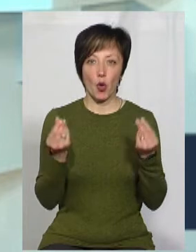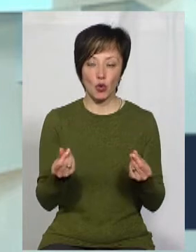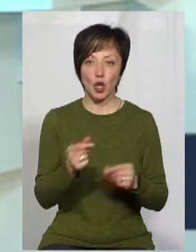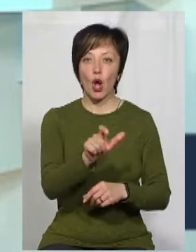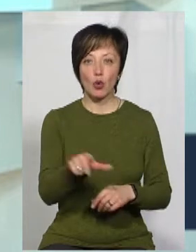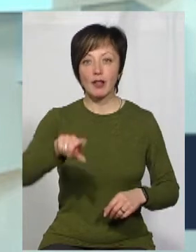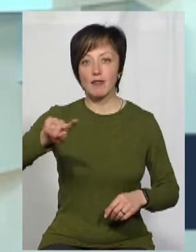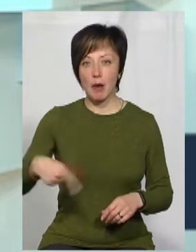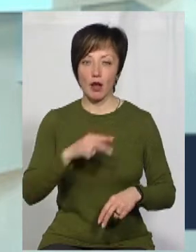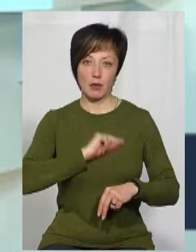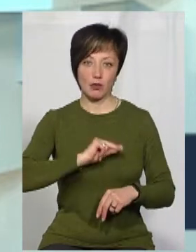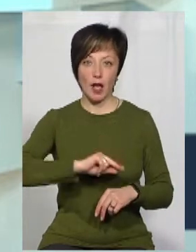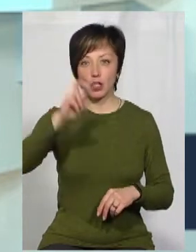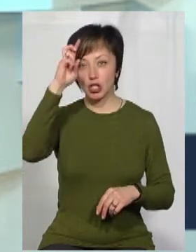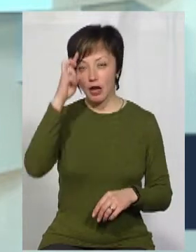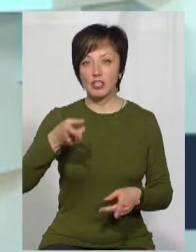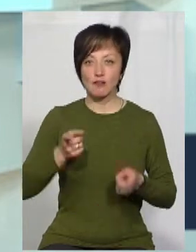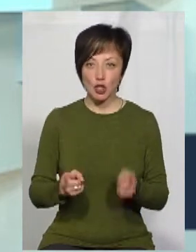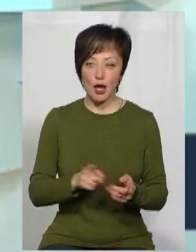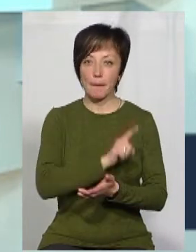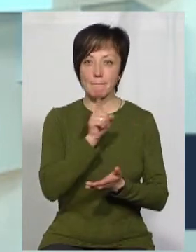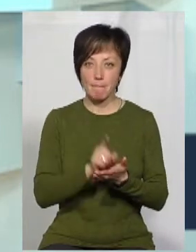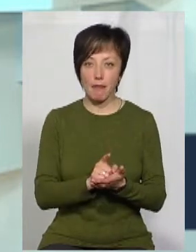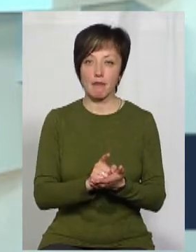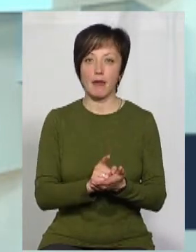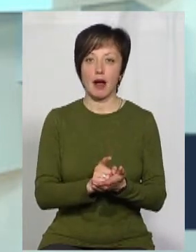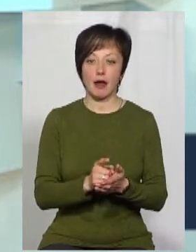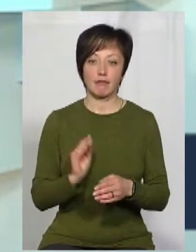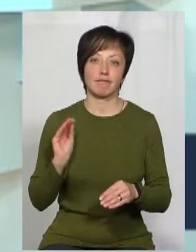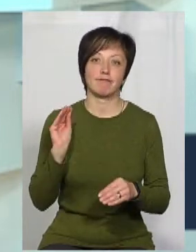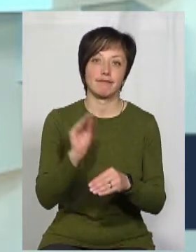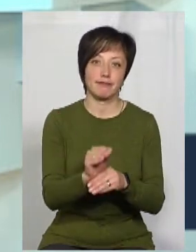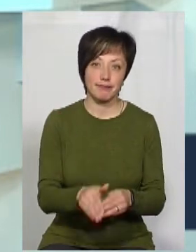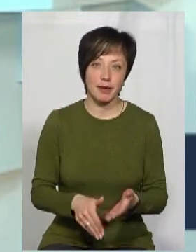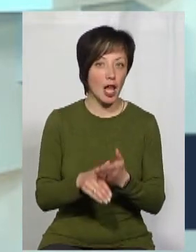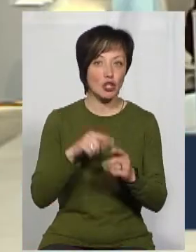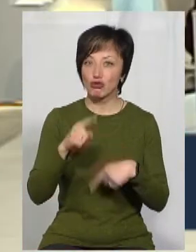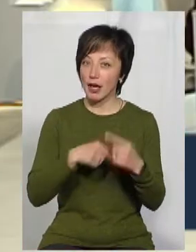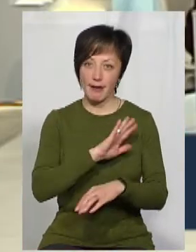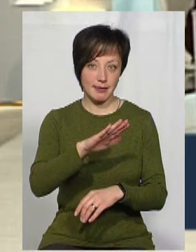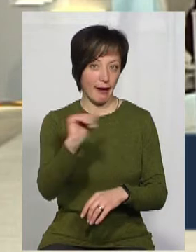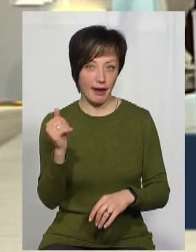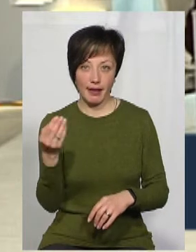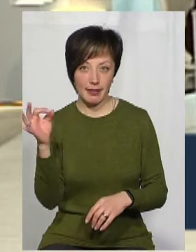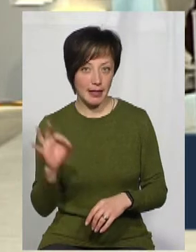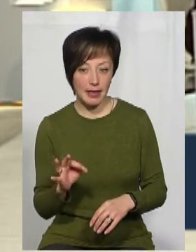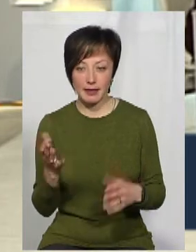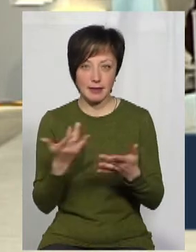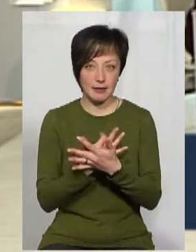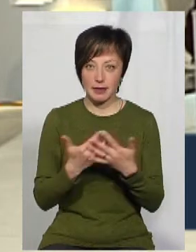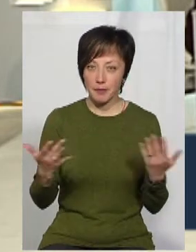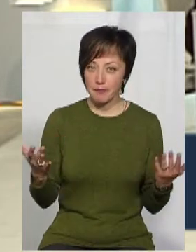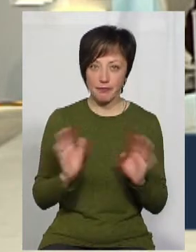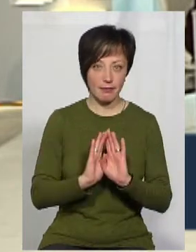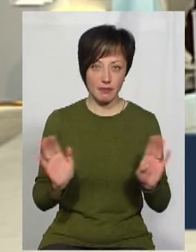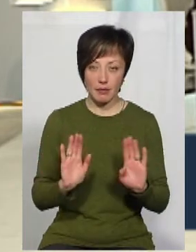Тому люди і вимагають працювати. А держава, звичайно ж, має таких підприємців дотувати. Не через кредити, не через безвідсоткові, там,